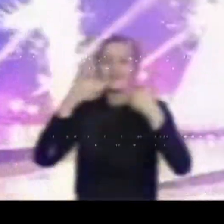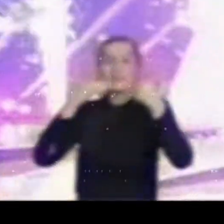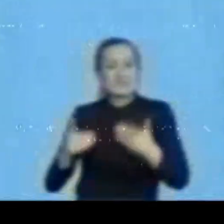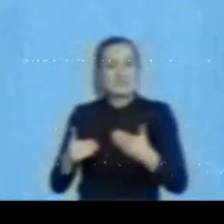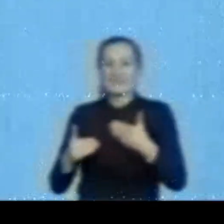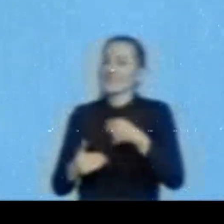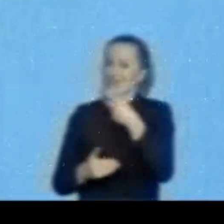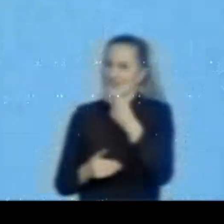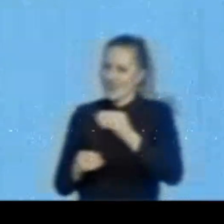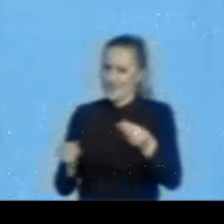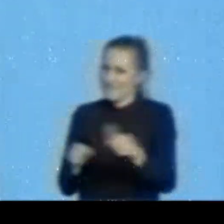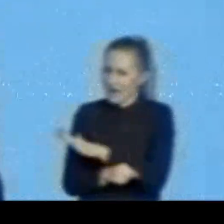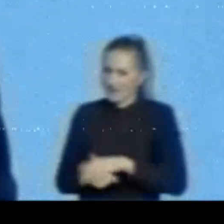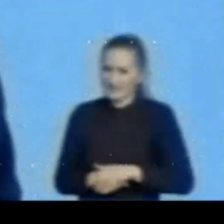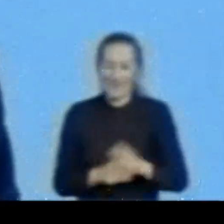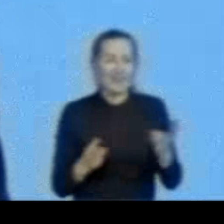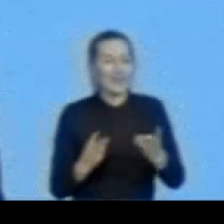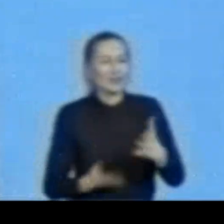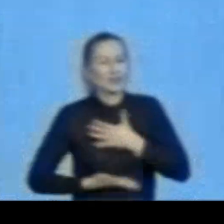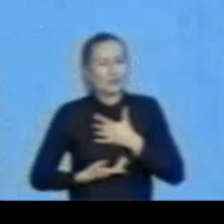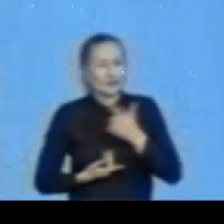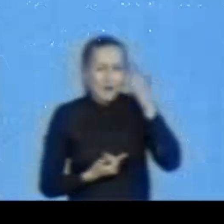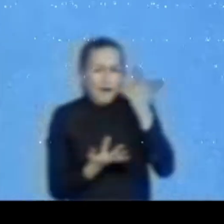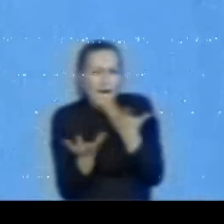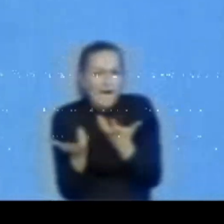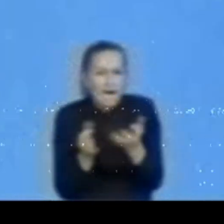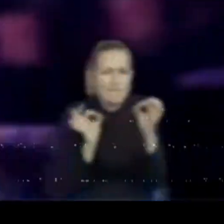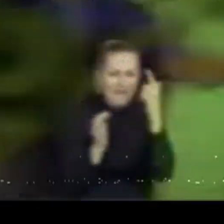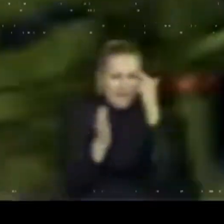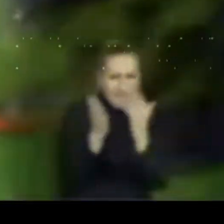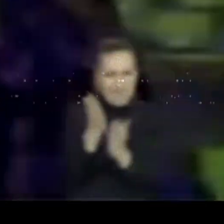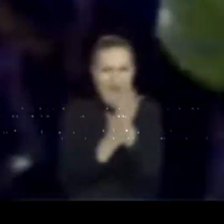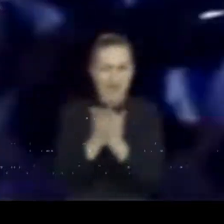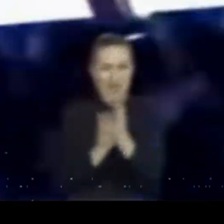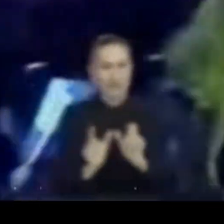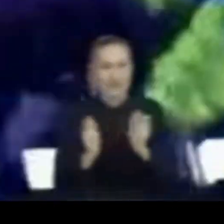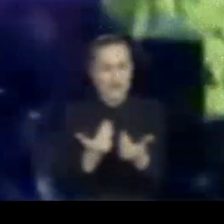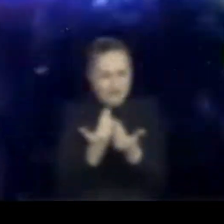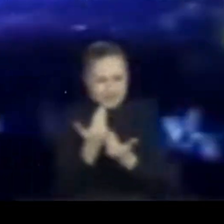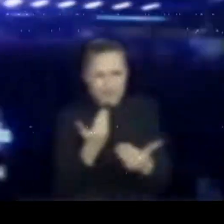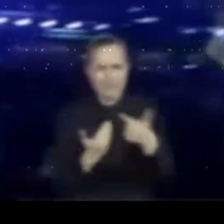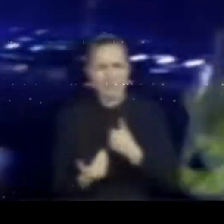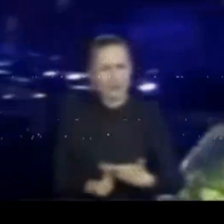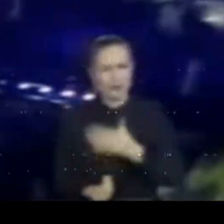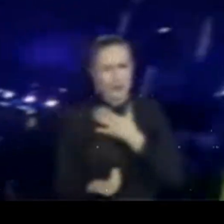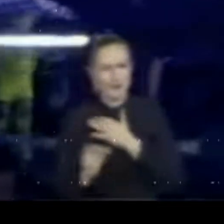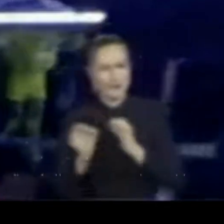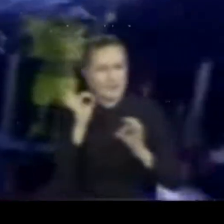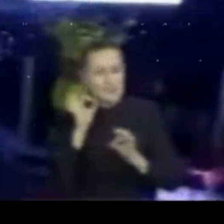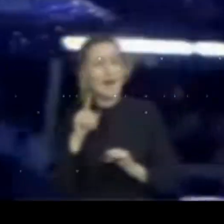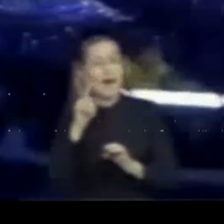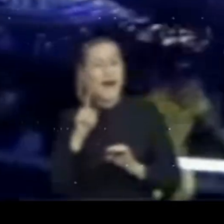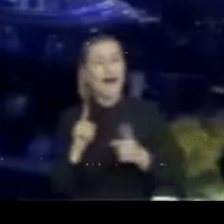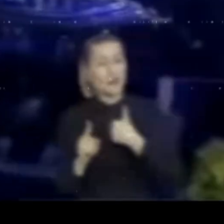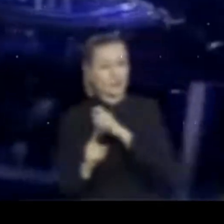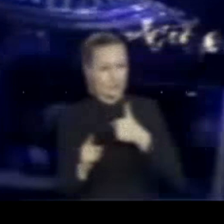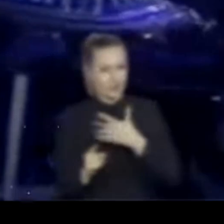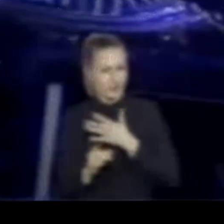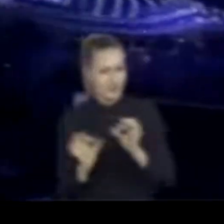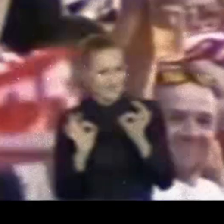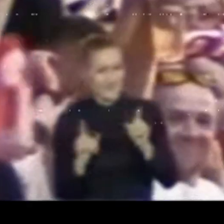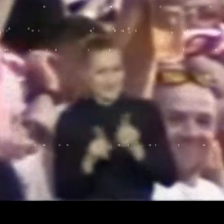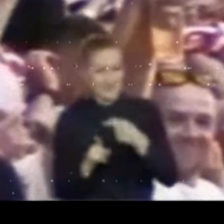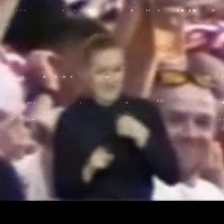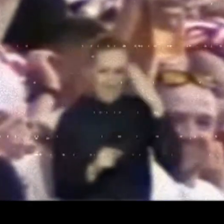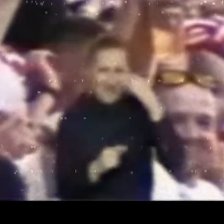nie wszystko. Najważniejsza jest intuicja i wiara po prostu w to, co się czuje, pod warunkiem, że ma się dobrą intuicję i że się